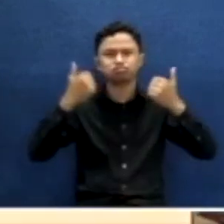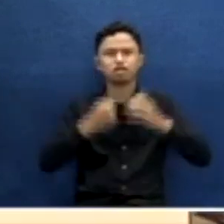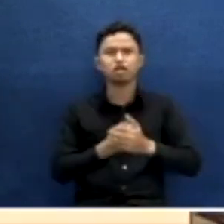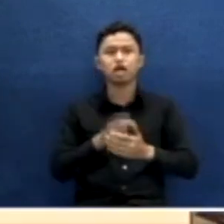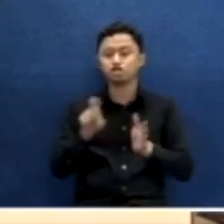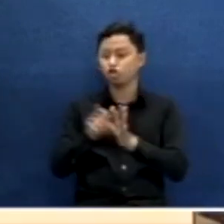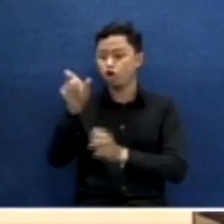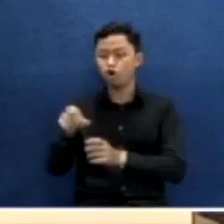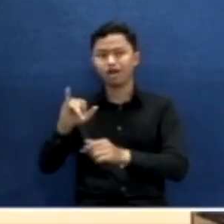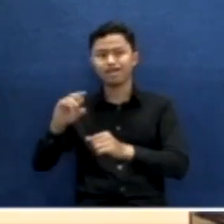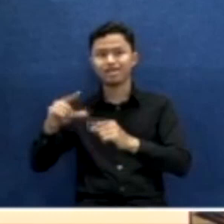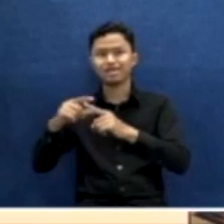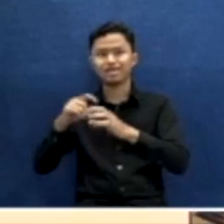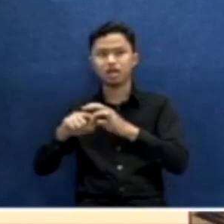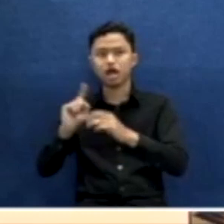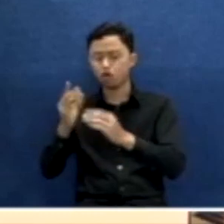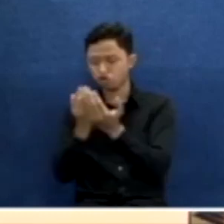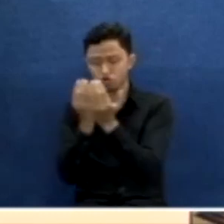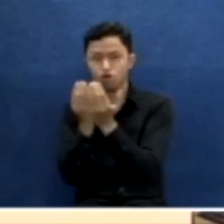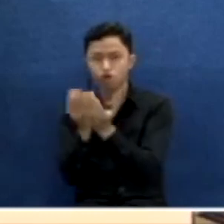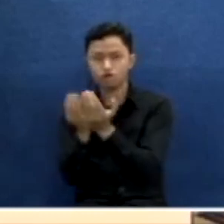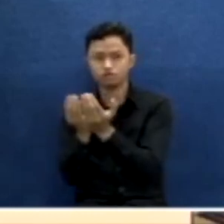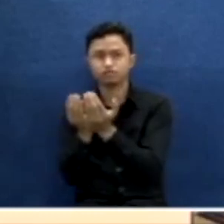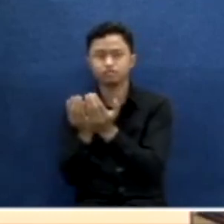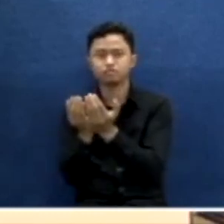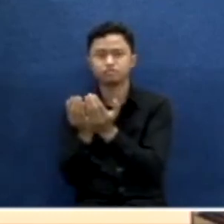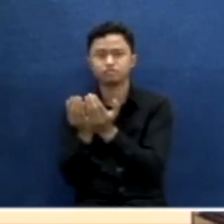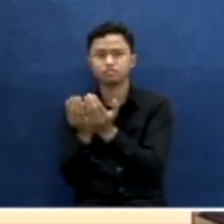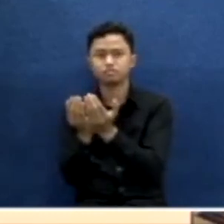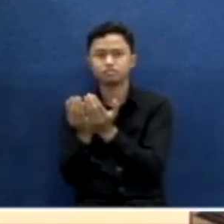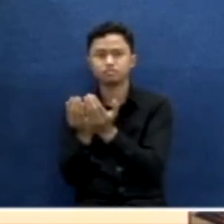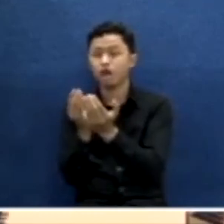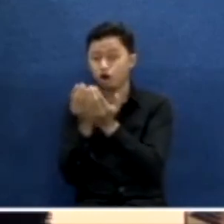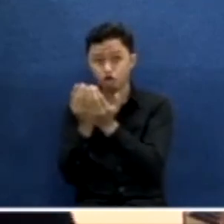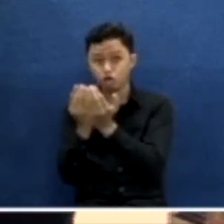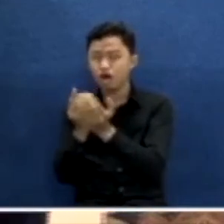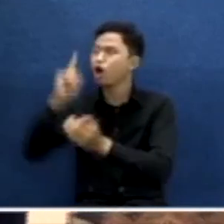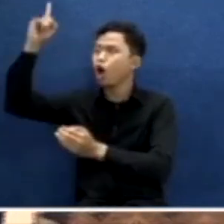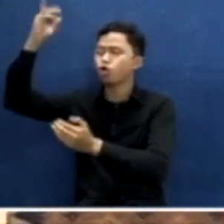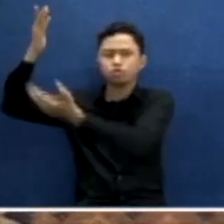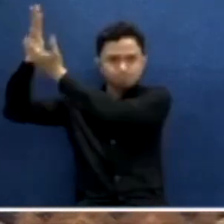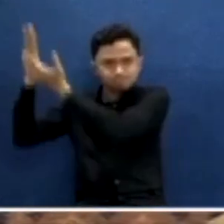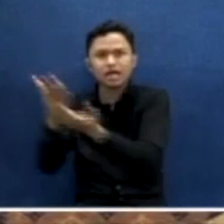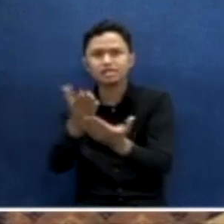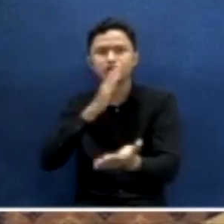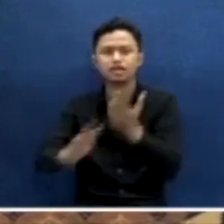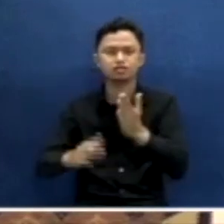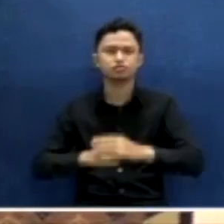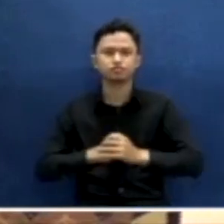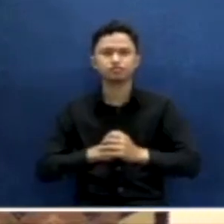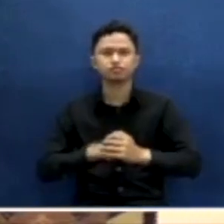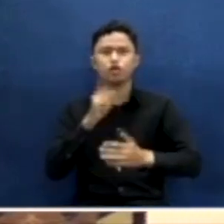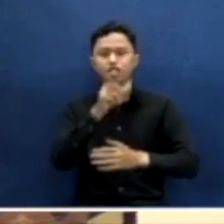Jadi,jika Andamembacasejarah,Andaakanmenemukanbahwa pendudukIrak,BasradanKufa, palingefektifketikamerekaberdoa. Maka,setiap